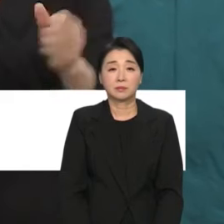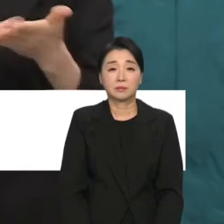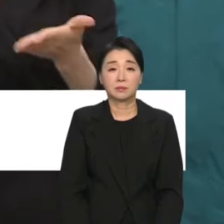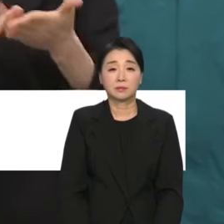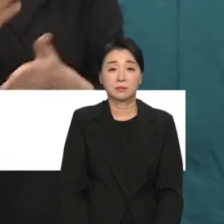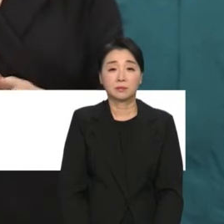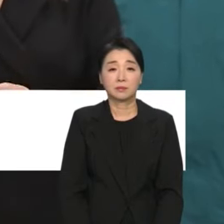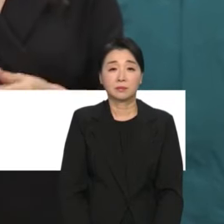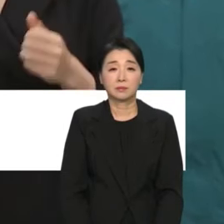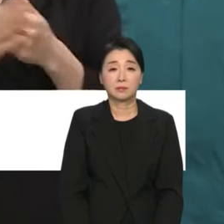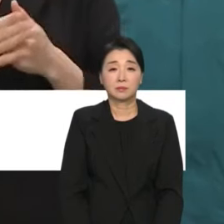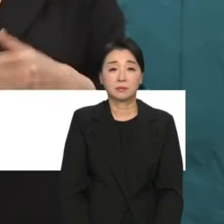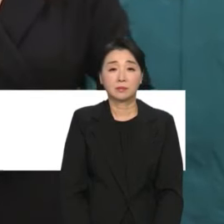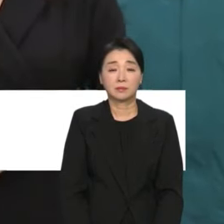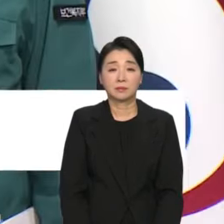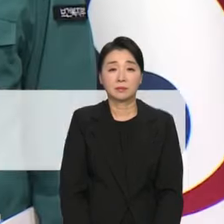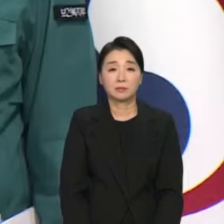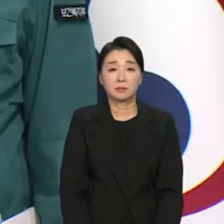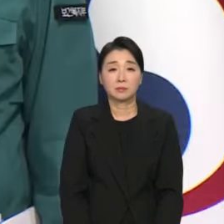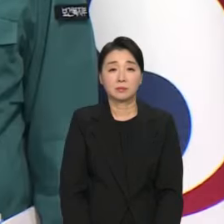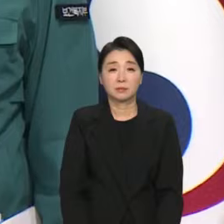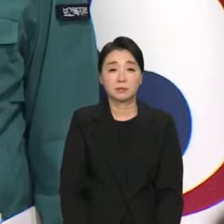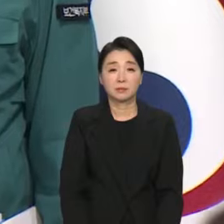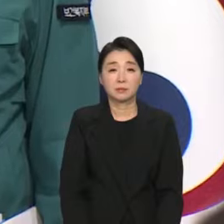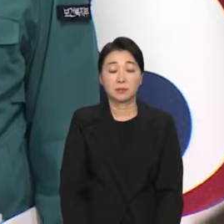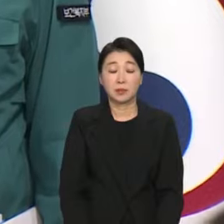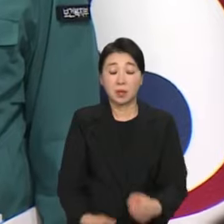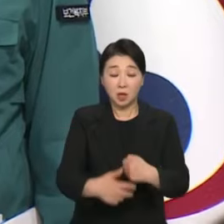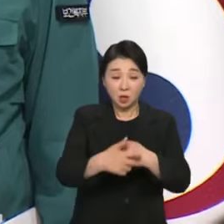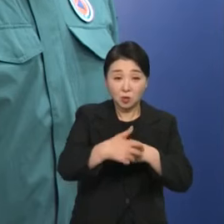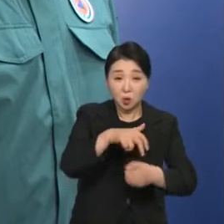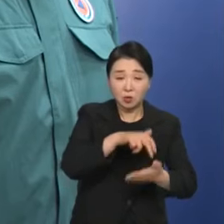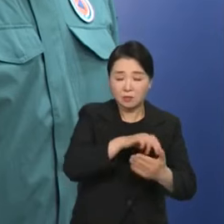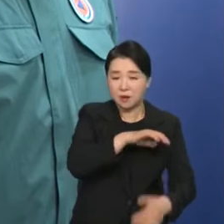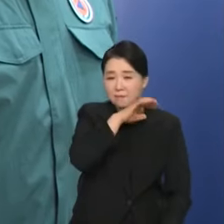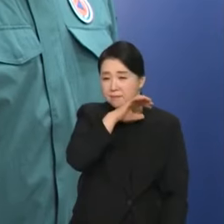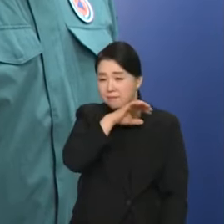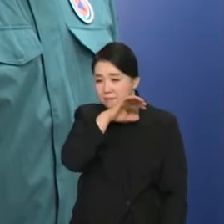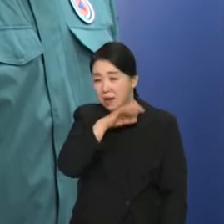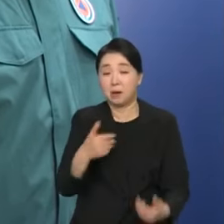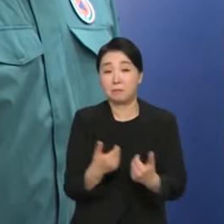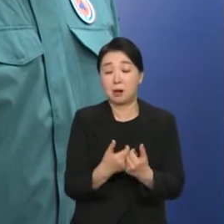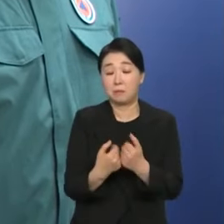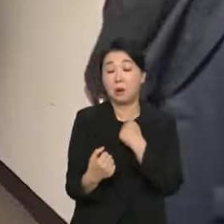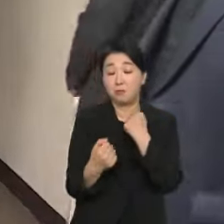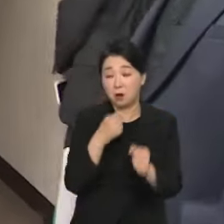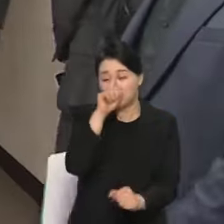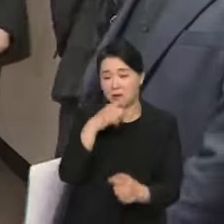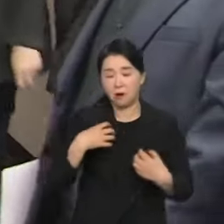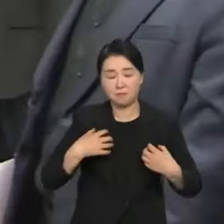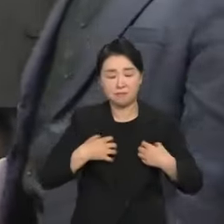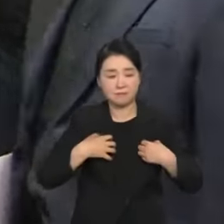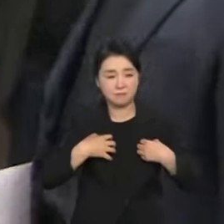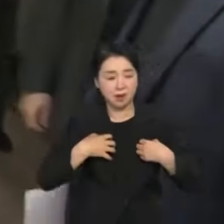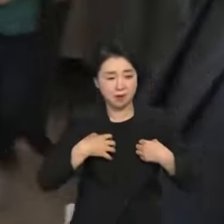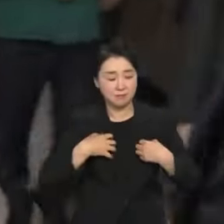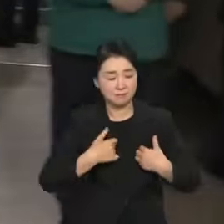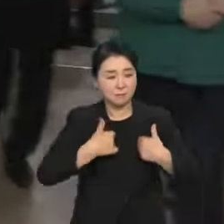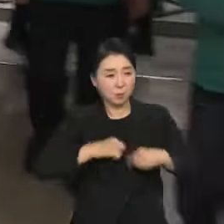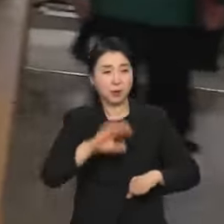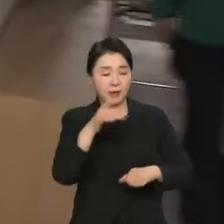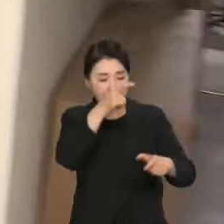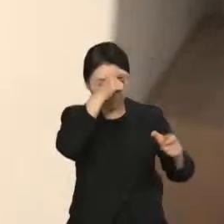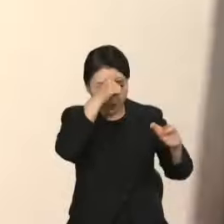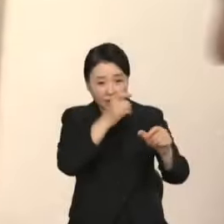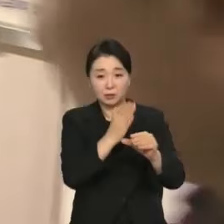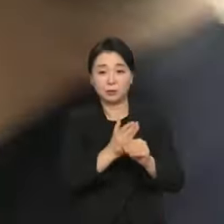절대 성공할 수 없습니다. 의료계의 반발에도 불구하고 정부도 물러설 뜻이 없음을 재차 강조한